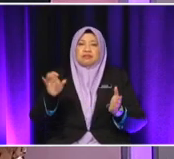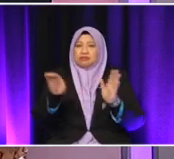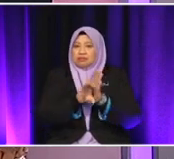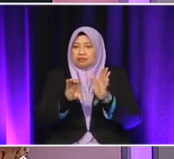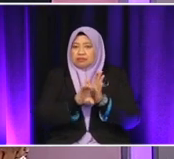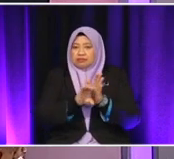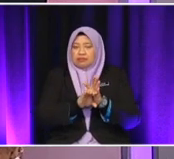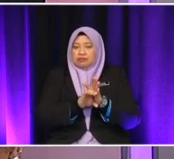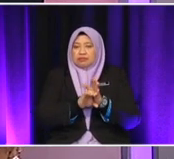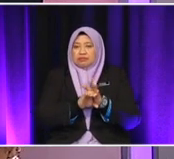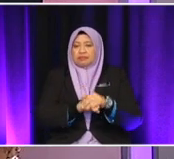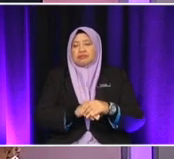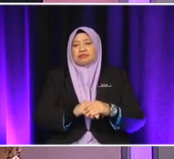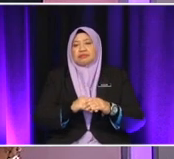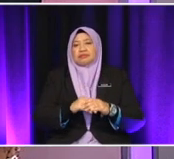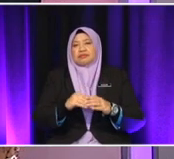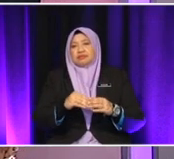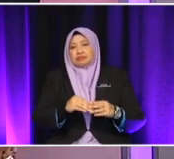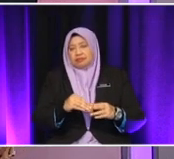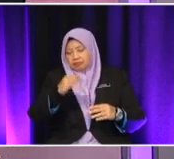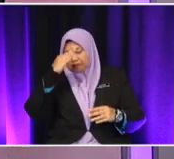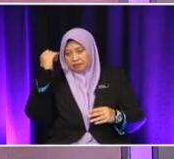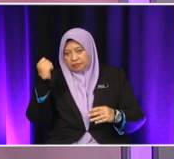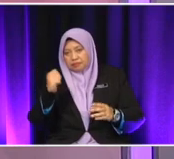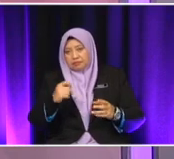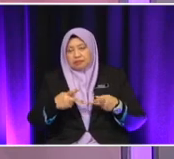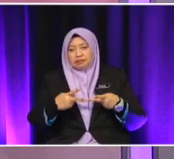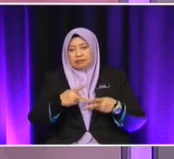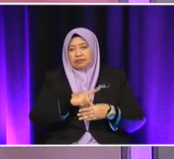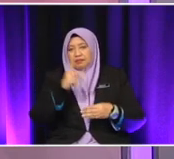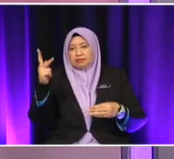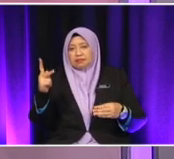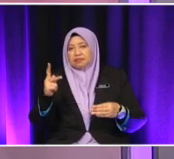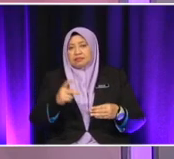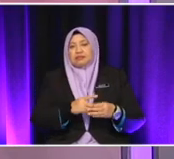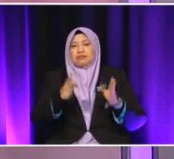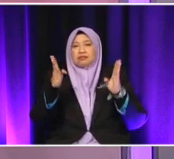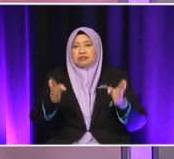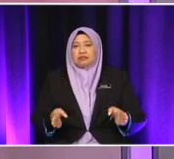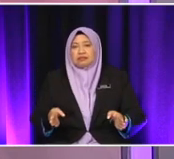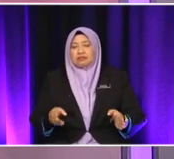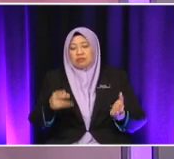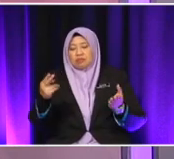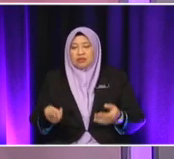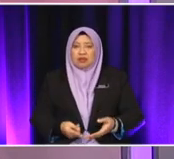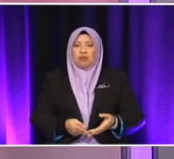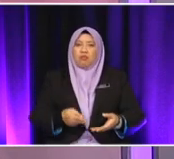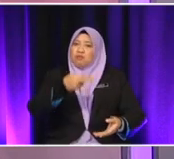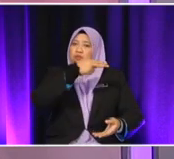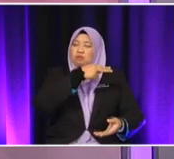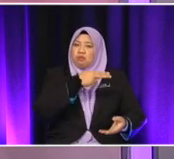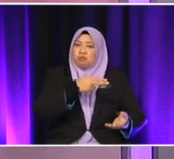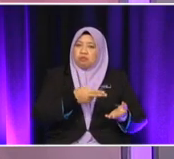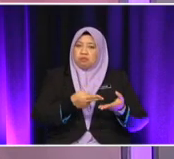faktur pengeluaran adalah buruh suatu bila harga buruh meningkat upah yang ditawarkan semakin